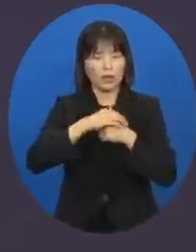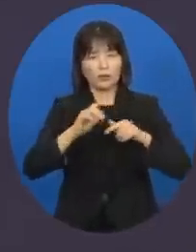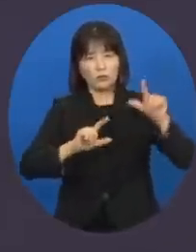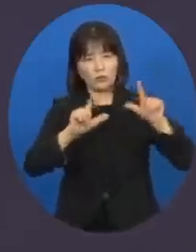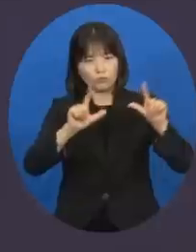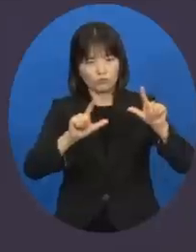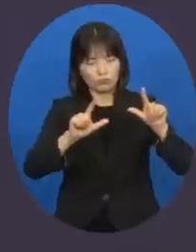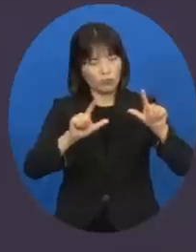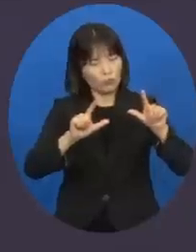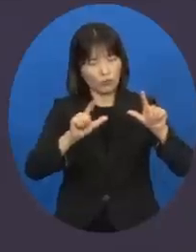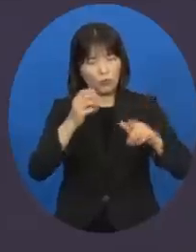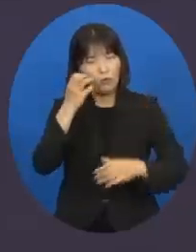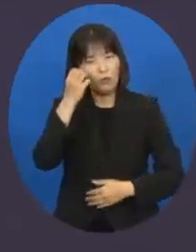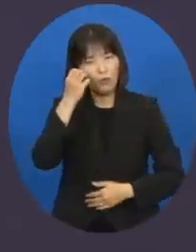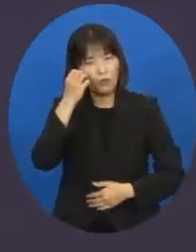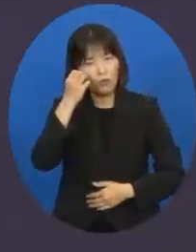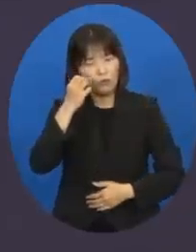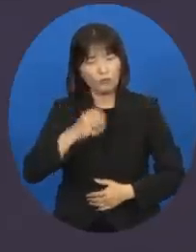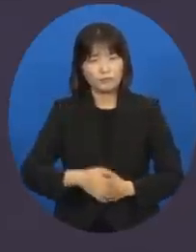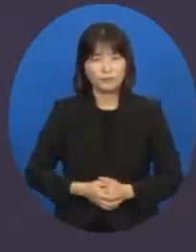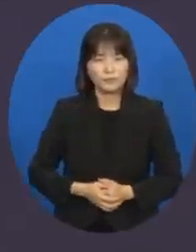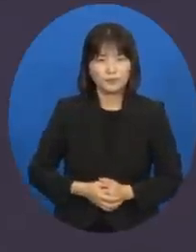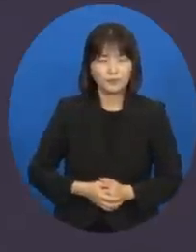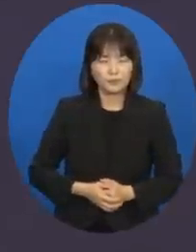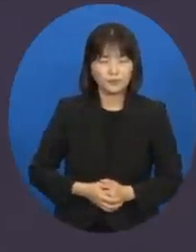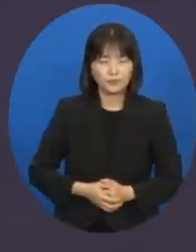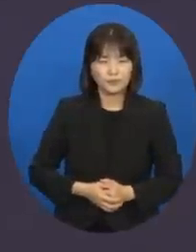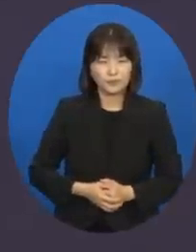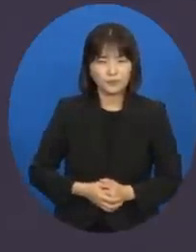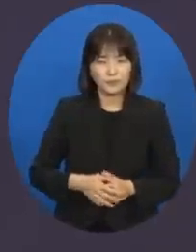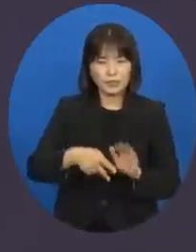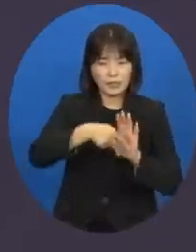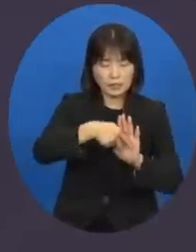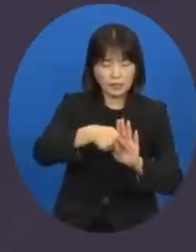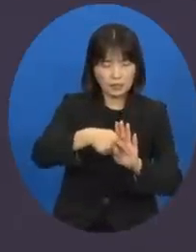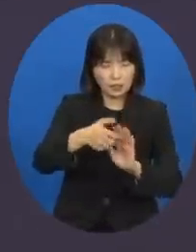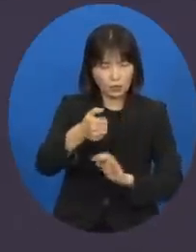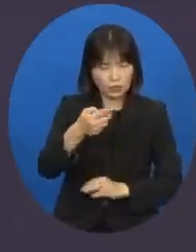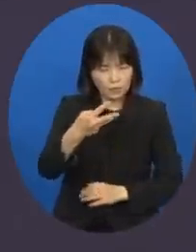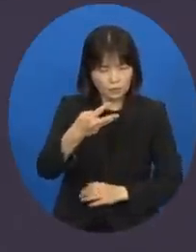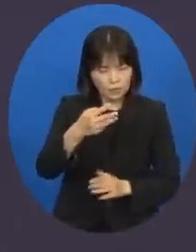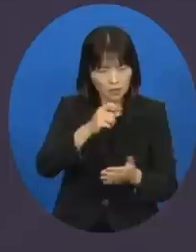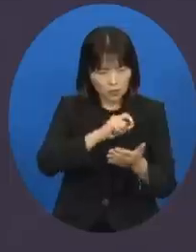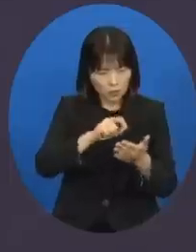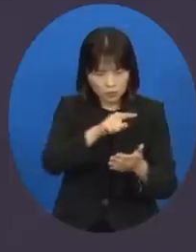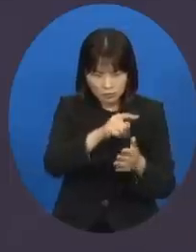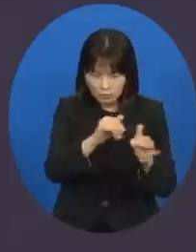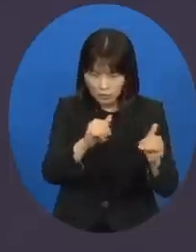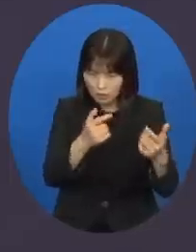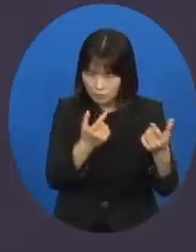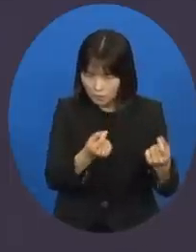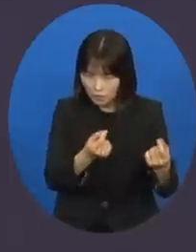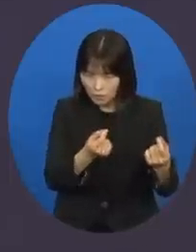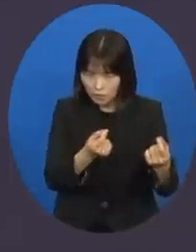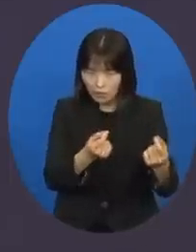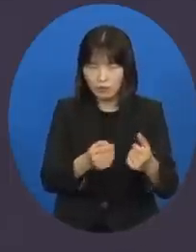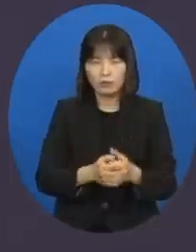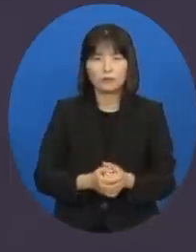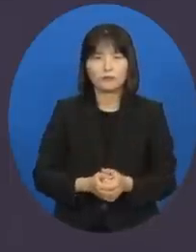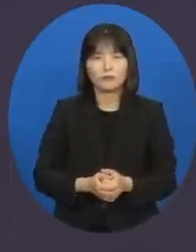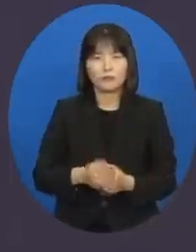않죠. 이사야 53장에 기록된 그 사람인가? 결정적인 것이 또 하나 있습니다.